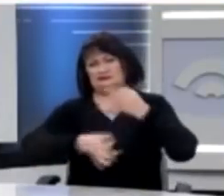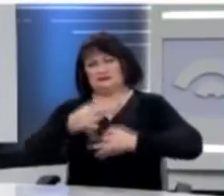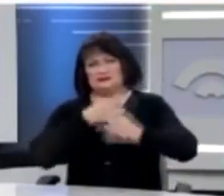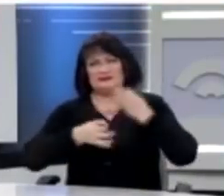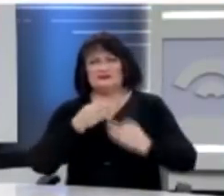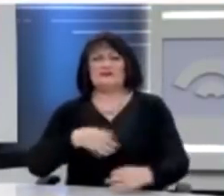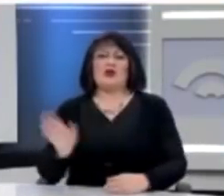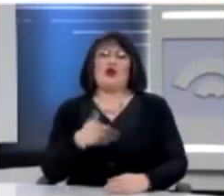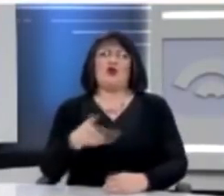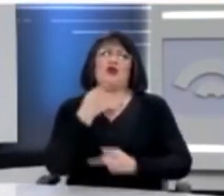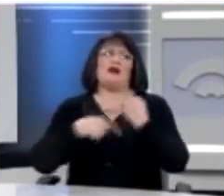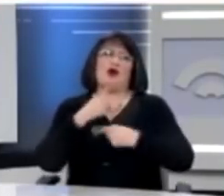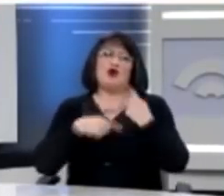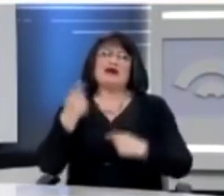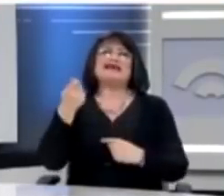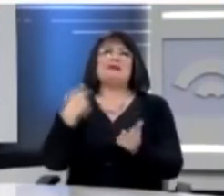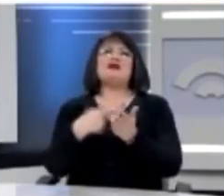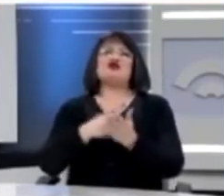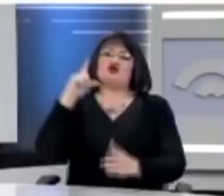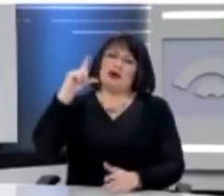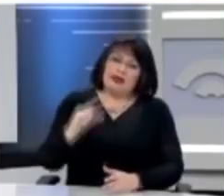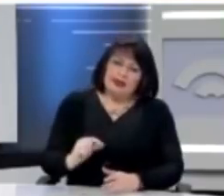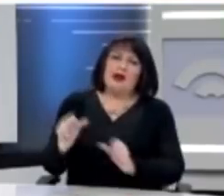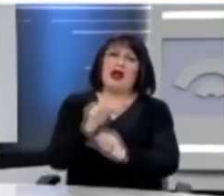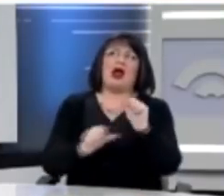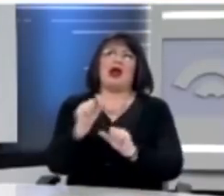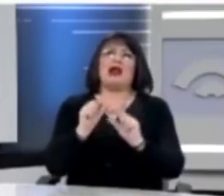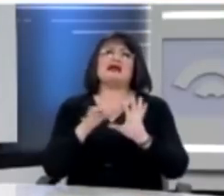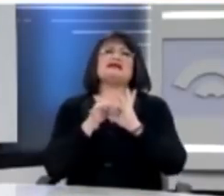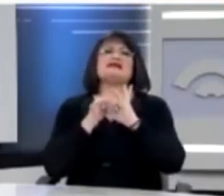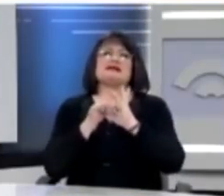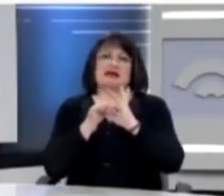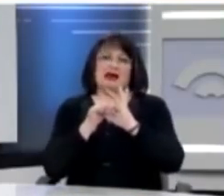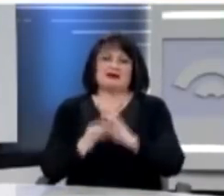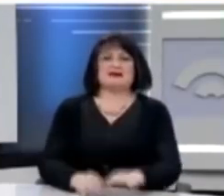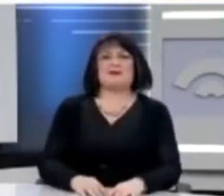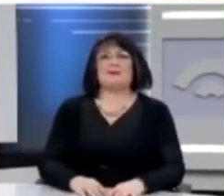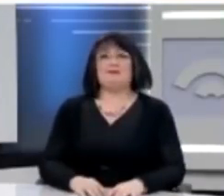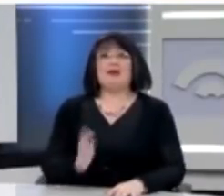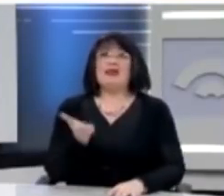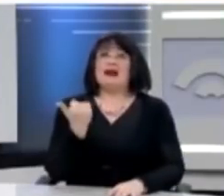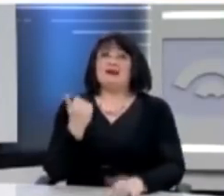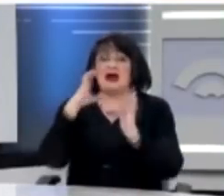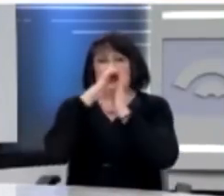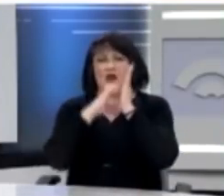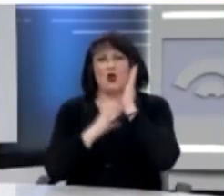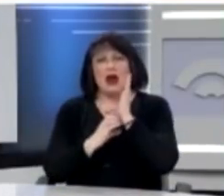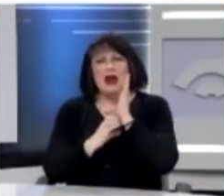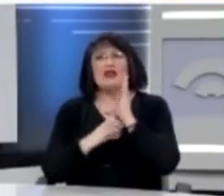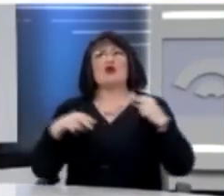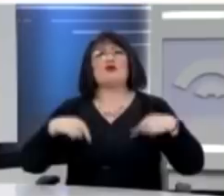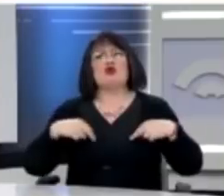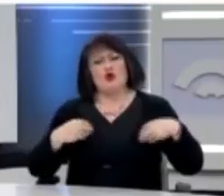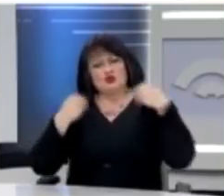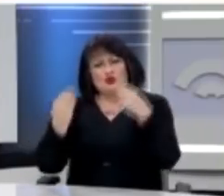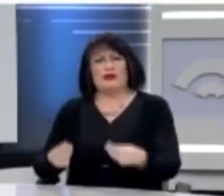να απολύει, για να μειώνει μισθούς, για να αλλάζει εργασιακές σχέσεις. Δεν υπάρχει άρθρο που να μην εξουσιοδοτεί τον Υπουργό,